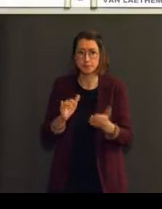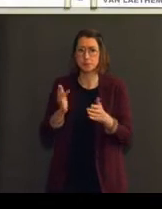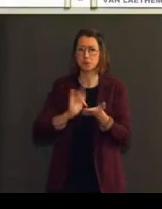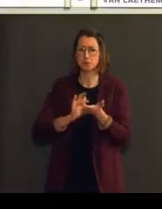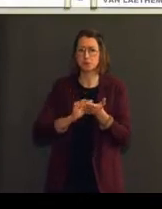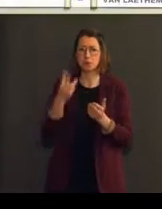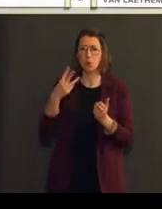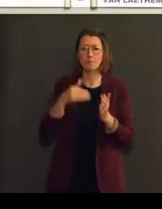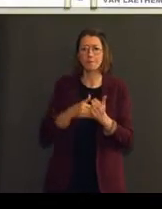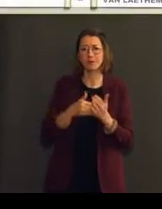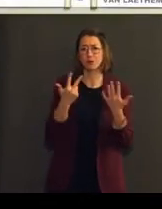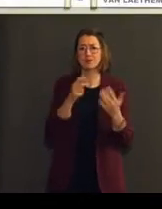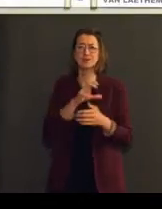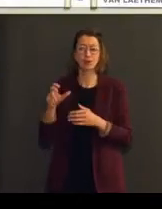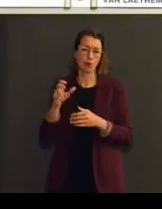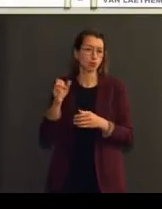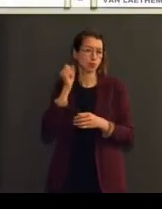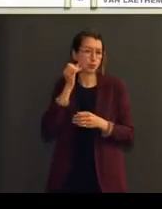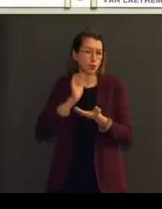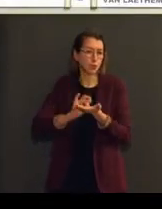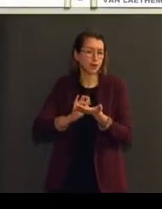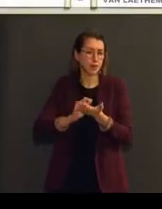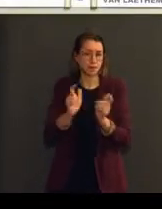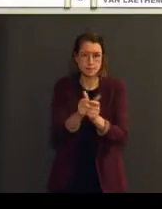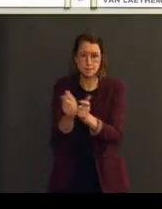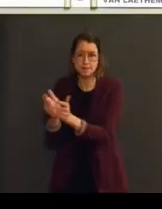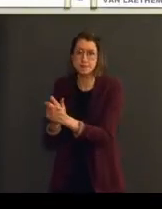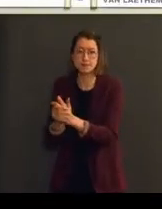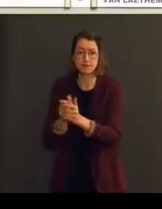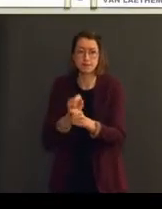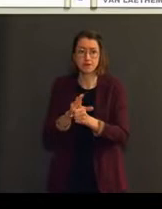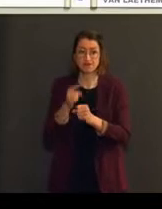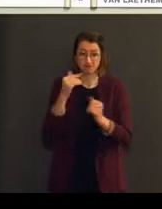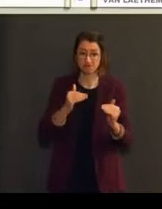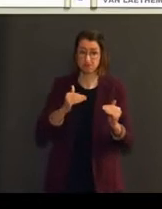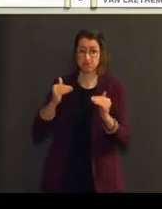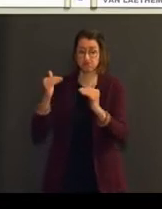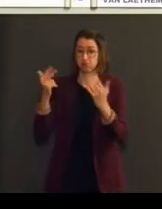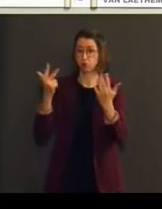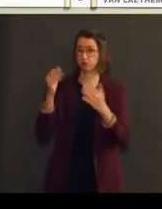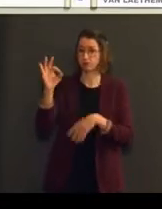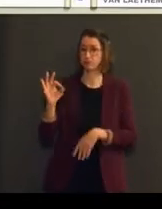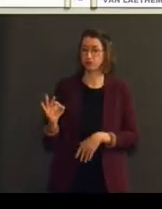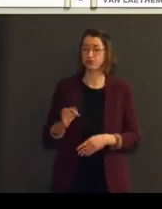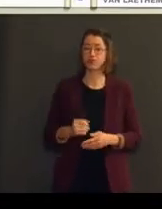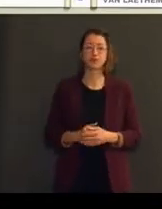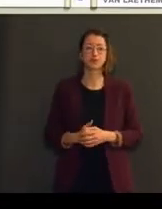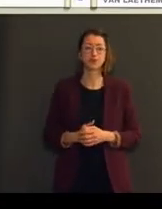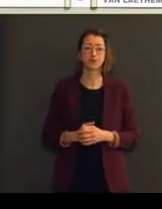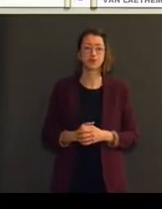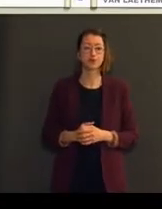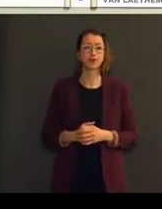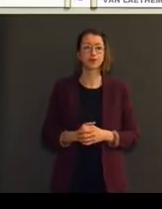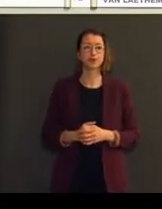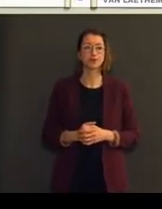3884 nouvelles infections rapportées. C'est une augmentation de 8% sur une base hebdomadaire. Alors, il faut dire que cette